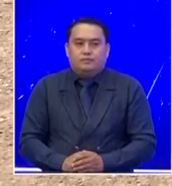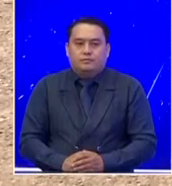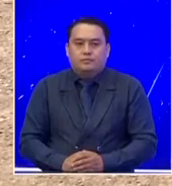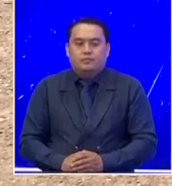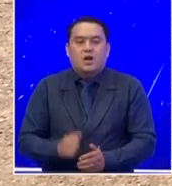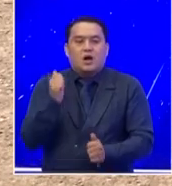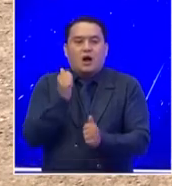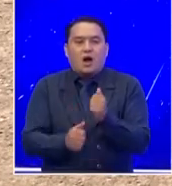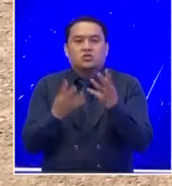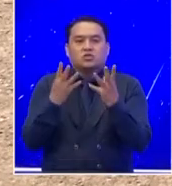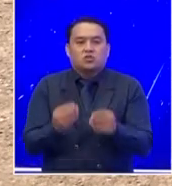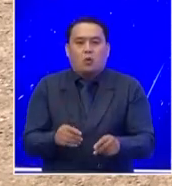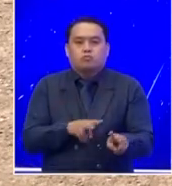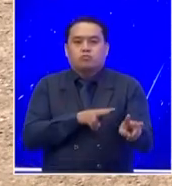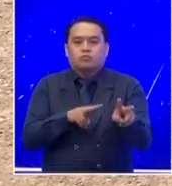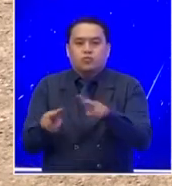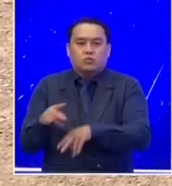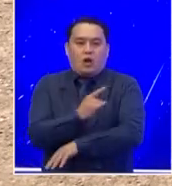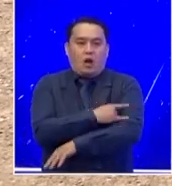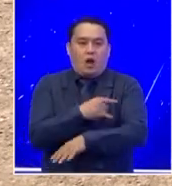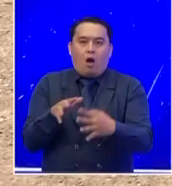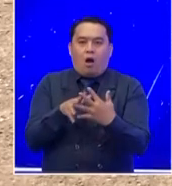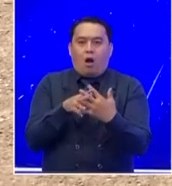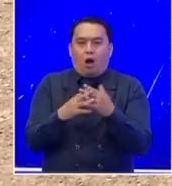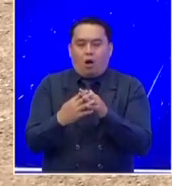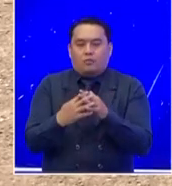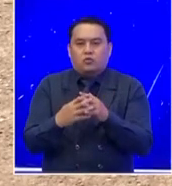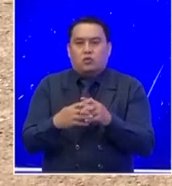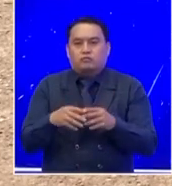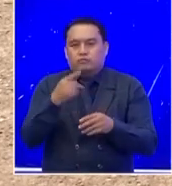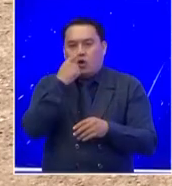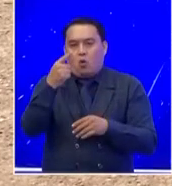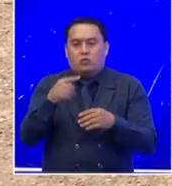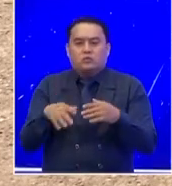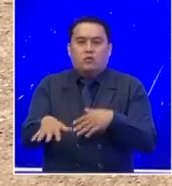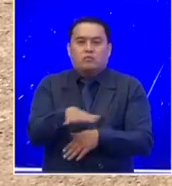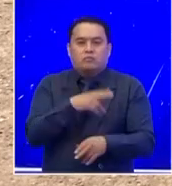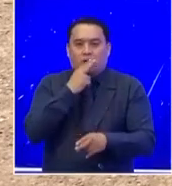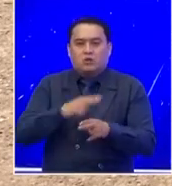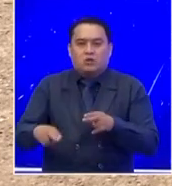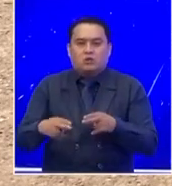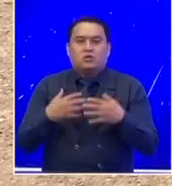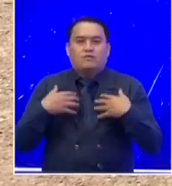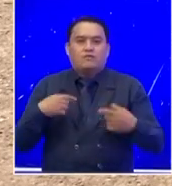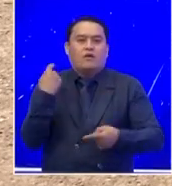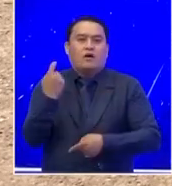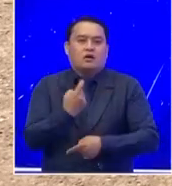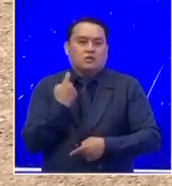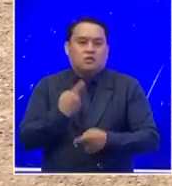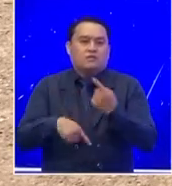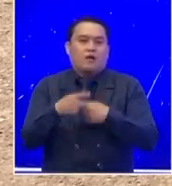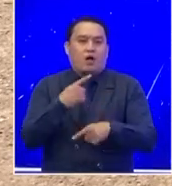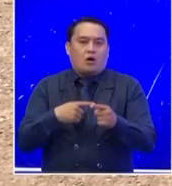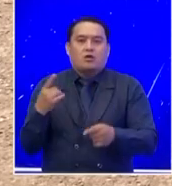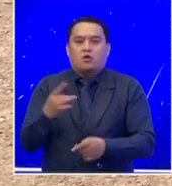Мы каждый день выходим на патрулирование нашего аула и окружающих пастбищ. Бывает, что находим потерявшийся скот, возвращаем его владельцам.